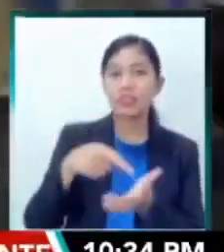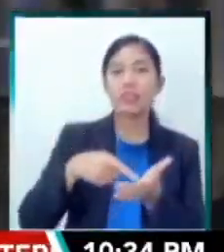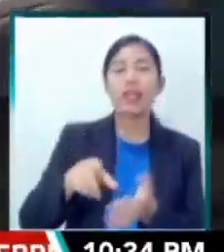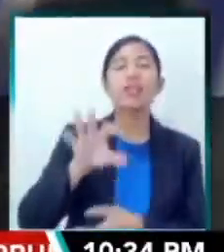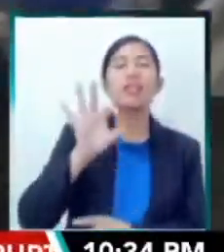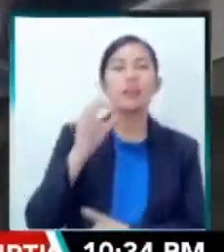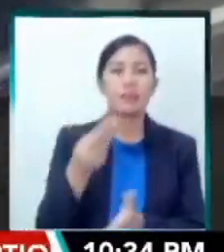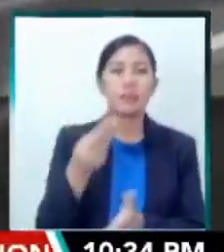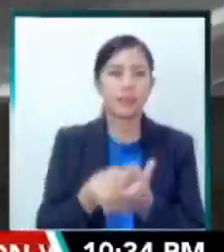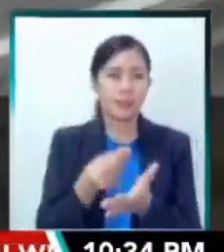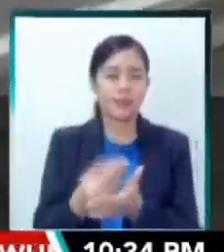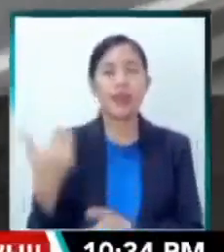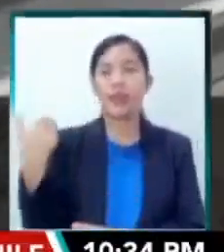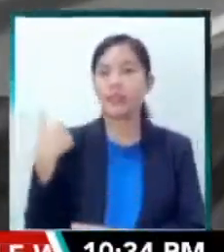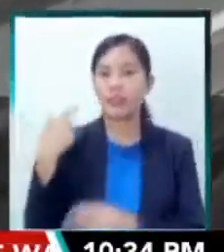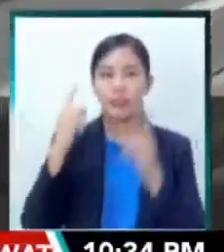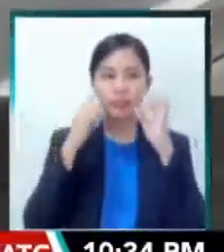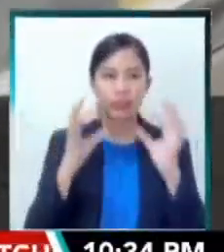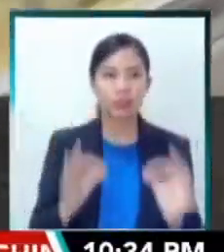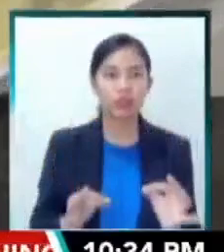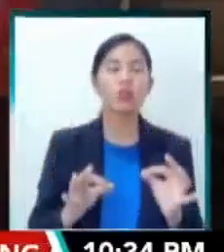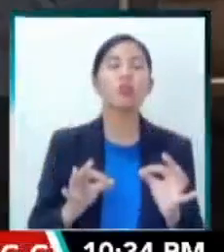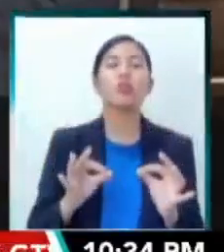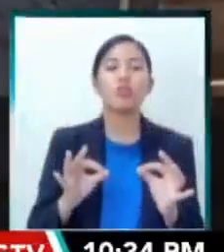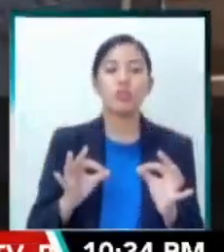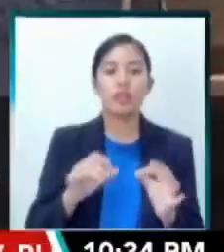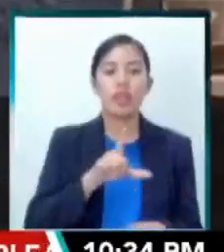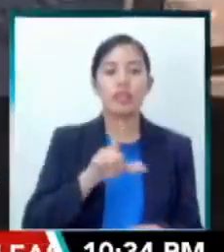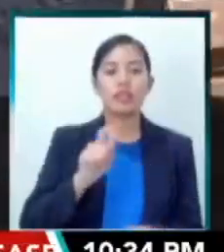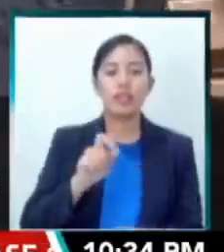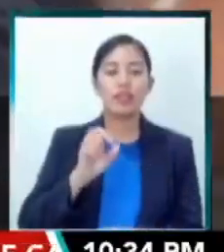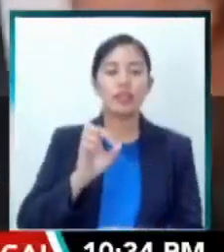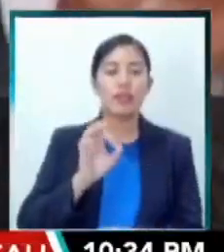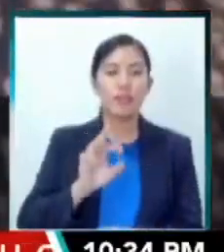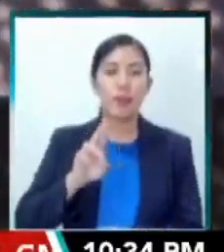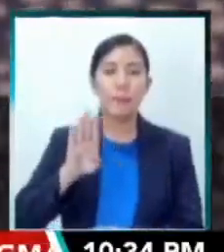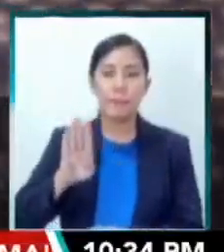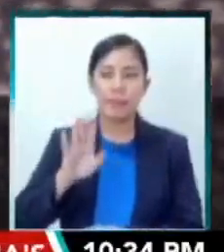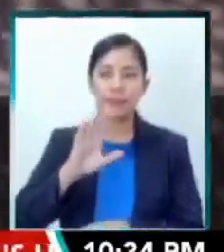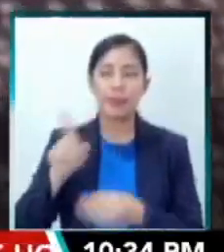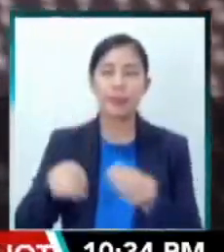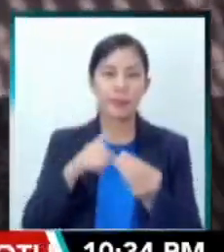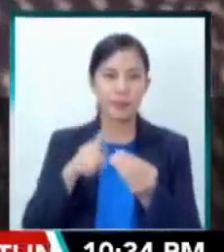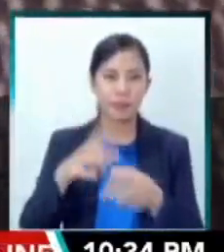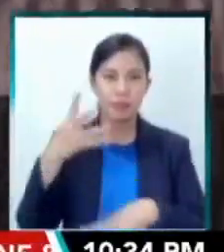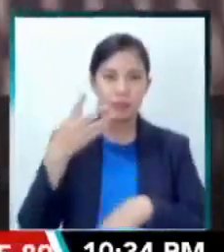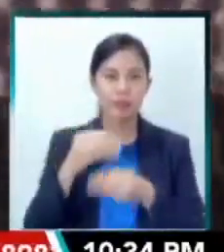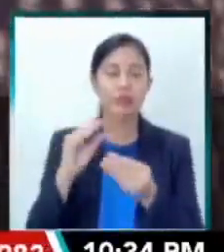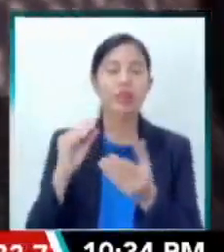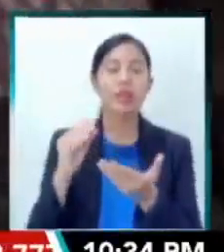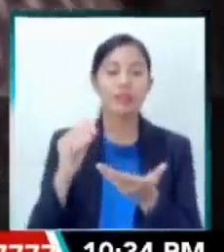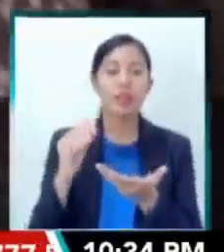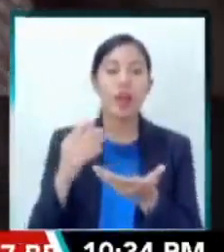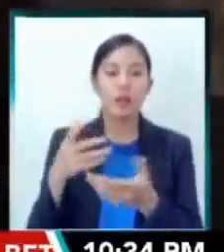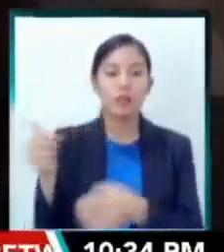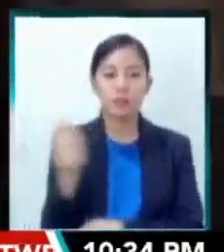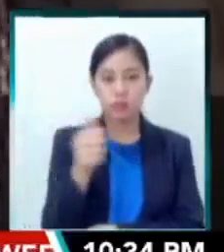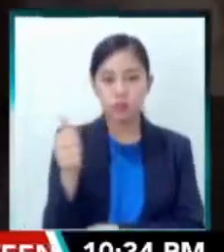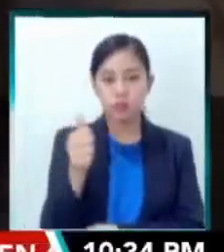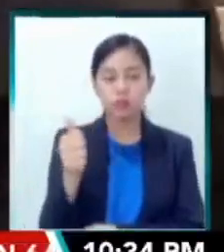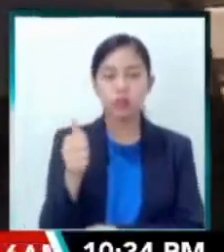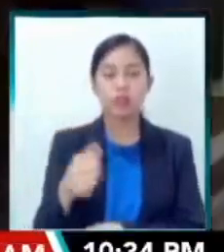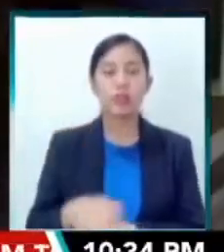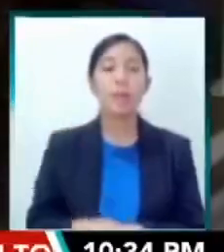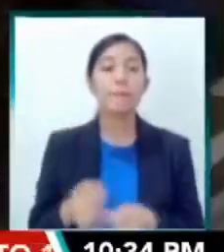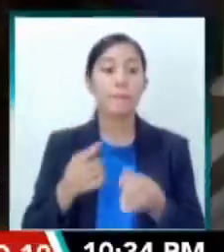ng LTFRB ang mga petisyon ng taas pasahe. Sabi ng ahensya, may ayuda naman na nakahanda tulad ng fuel